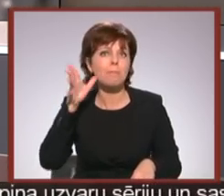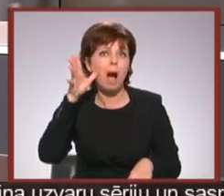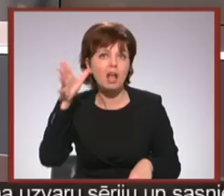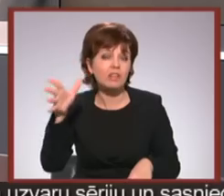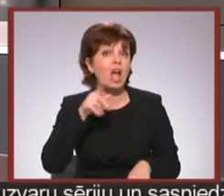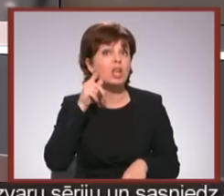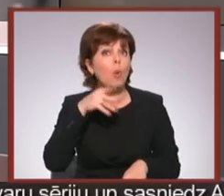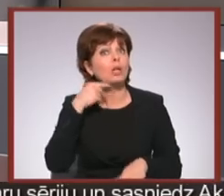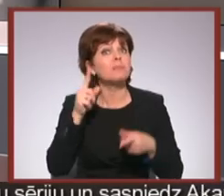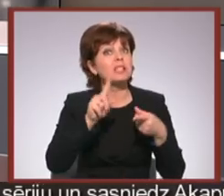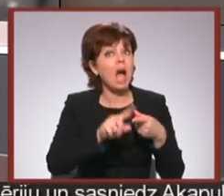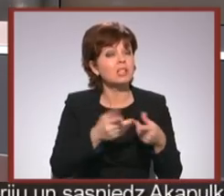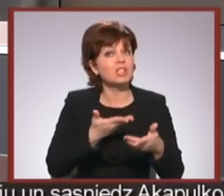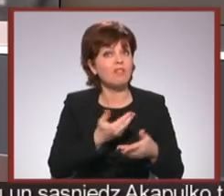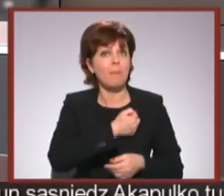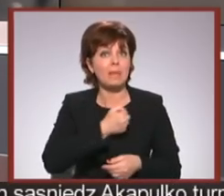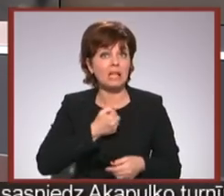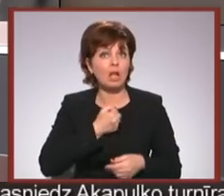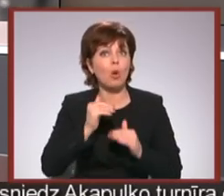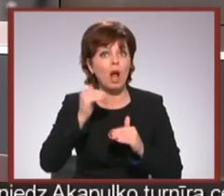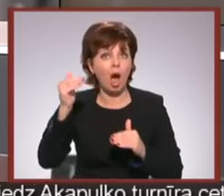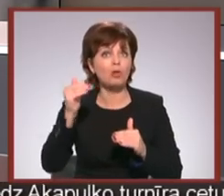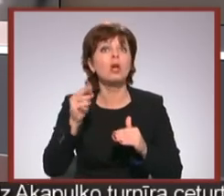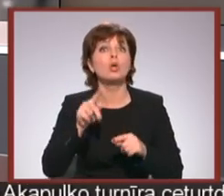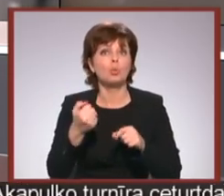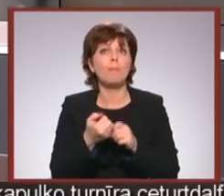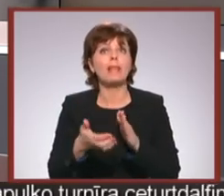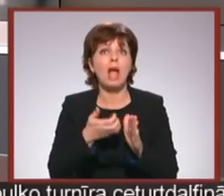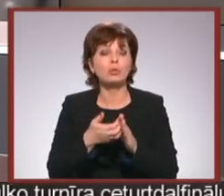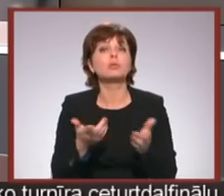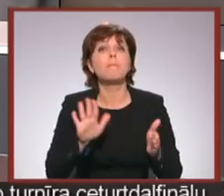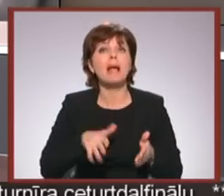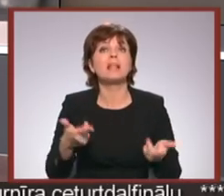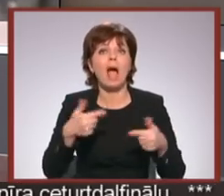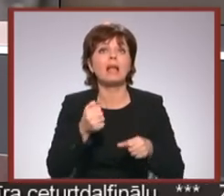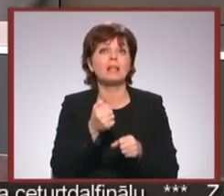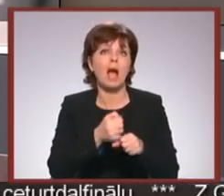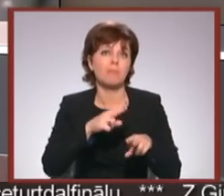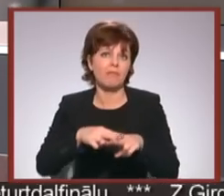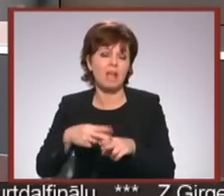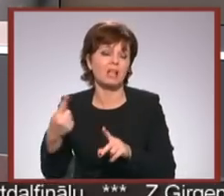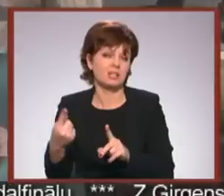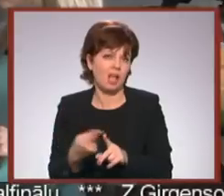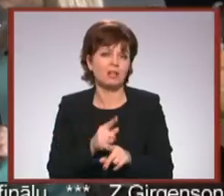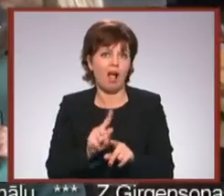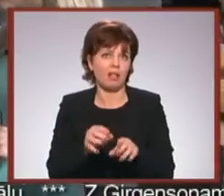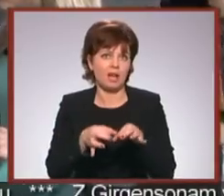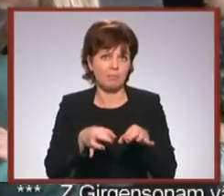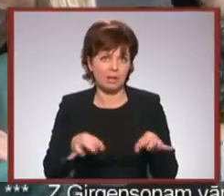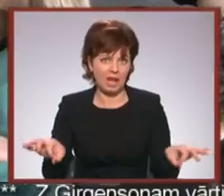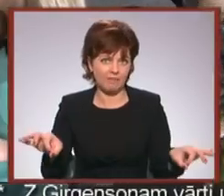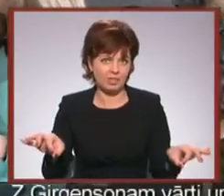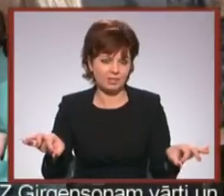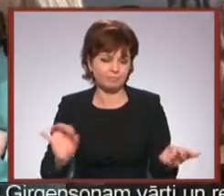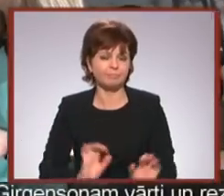gan netrūkst, tomēr pēc laika darba vietas atkal ir brīvas. Un par to arī stāsta Latgales kolēģi. Presīta